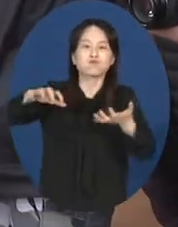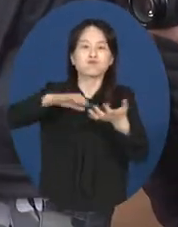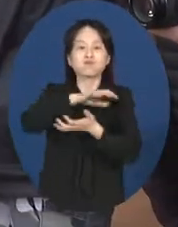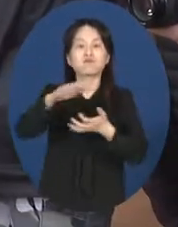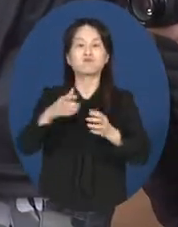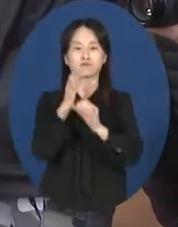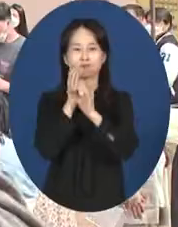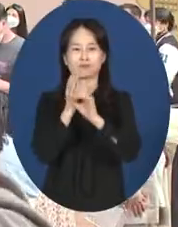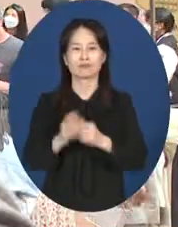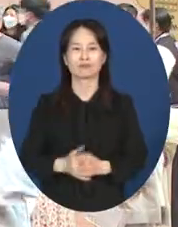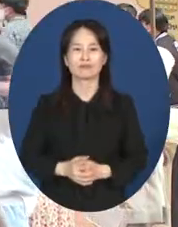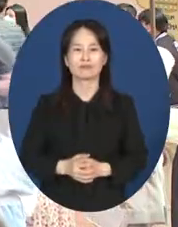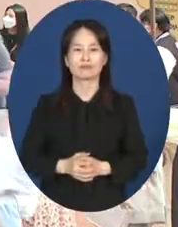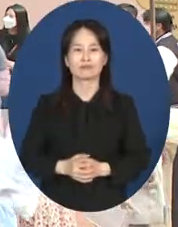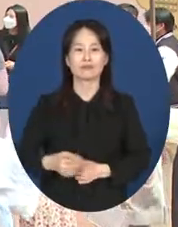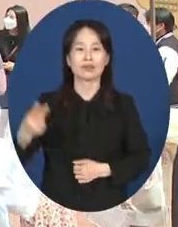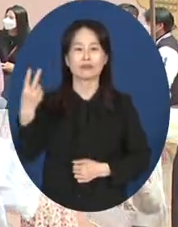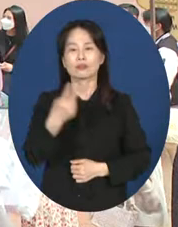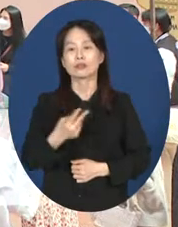북적였습니다.